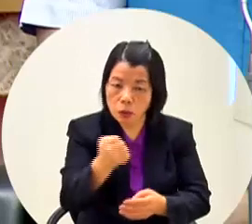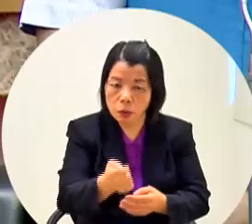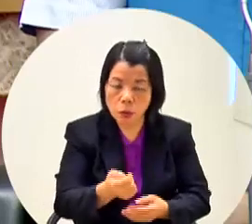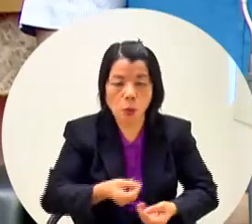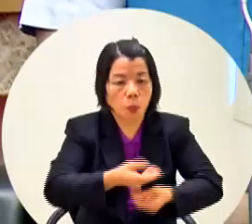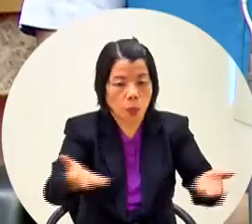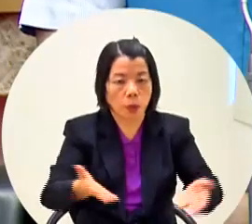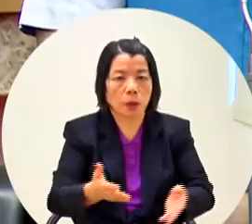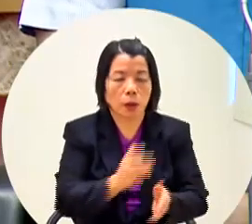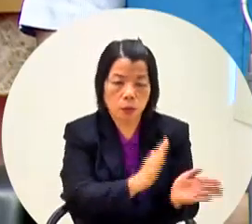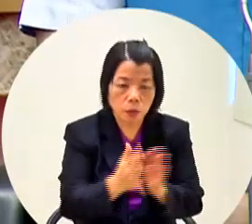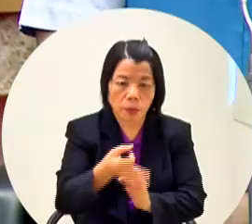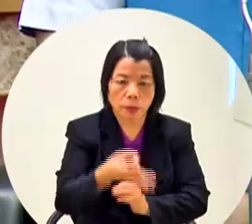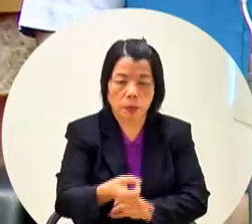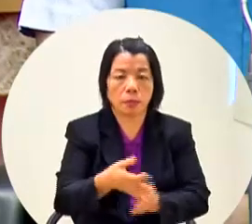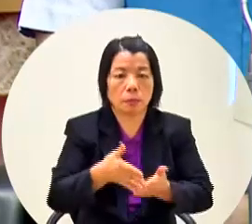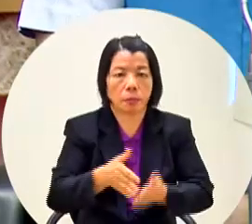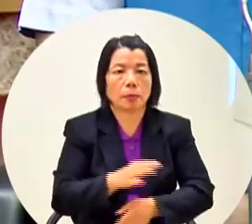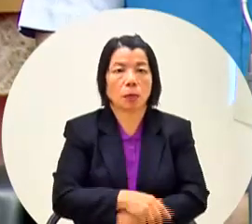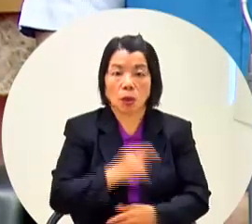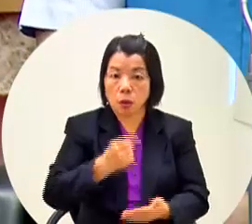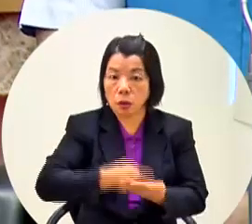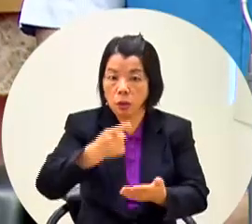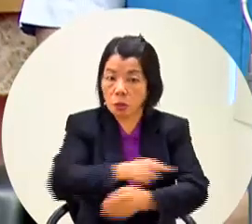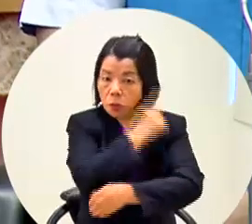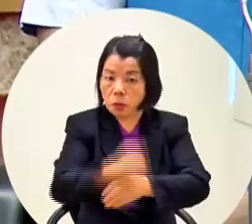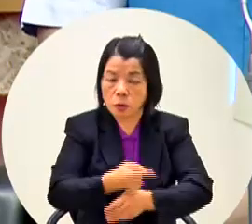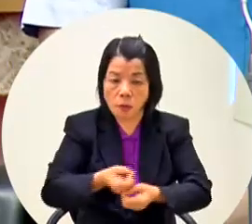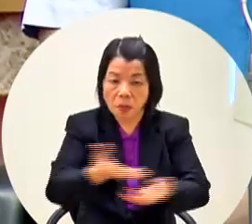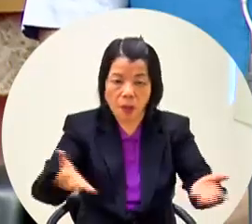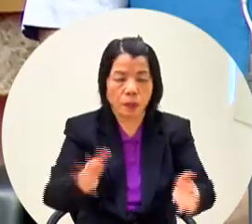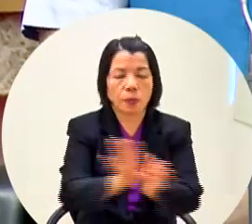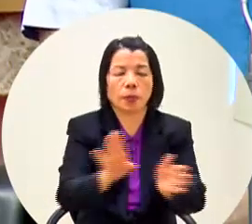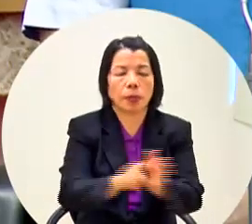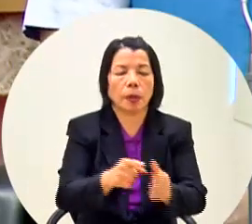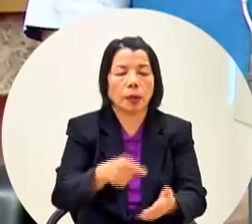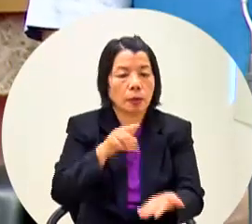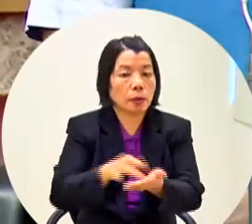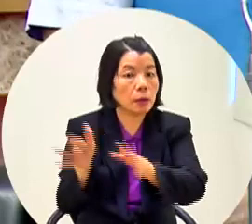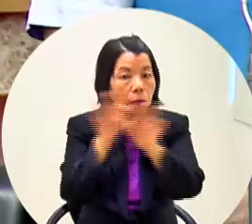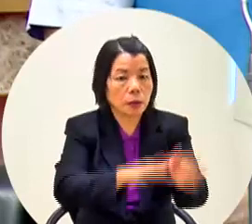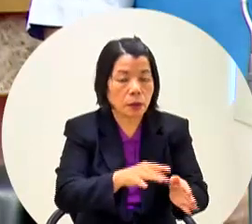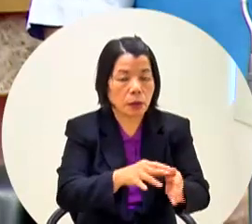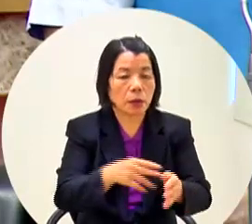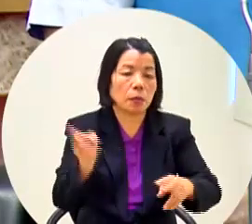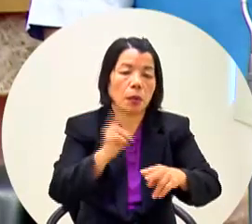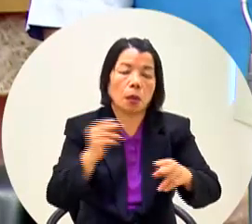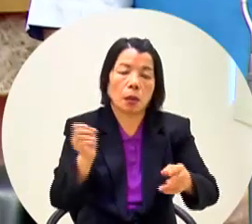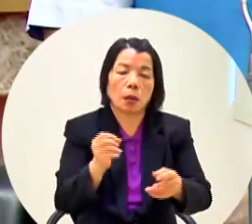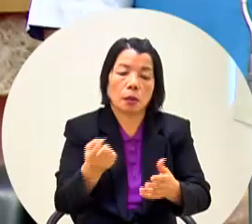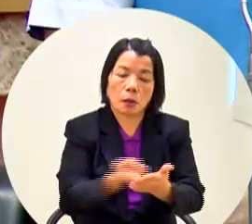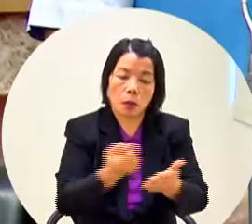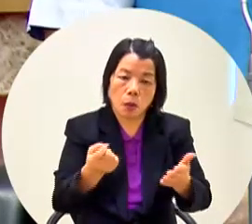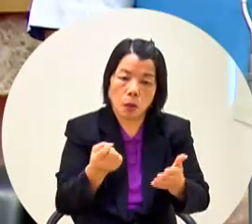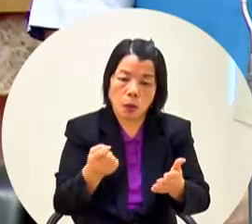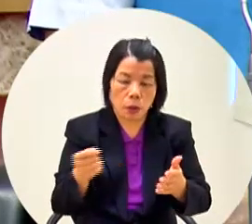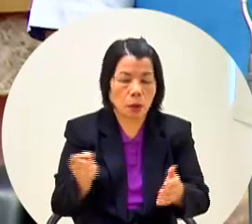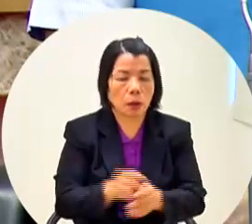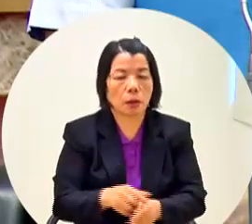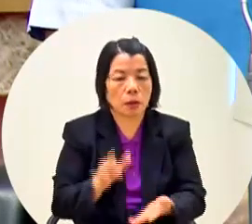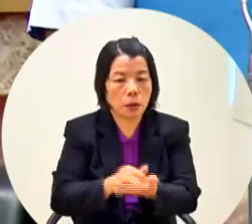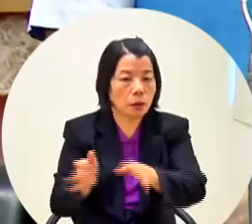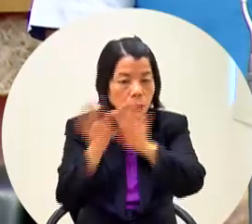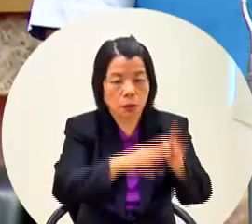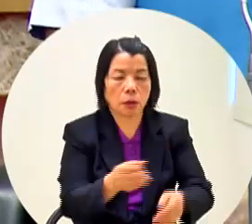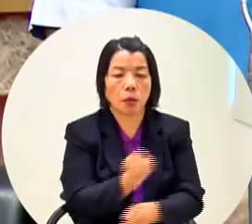金哦，那不是一次发，疫情过后它可以持续发展，这个才是一个永续发展的一个思考，不是哦头